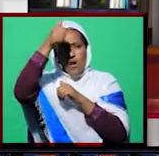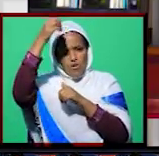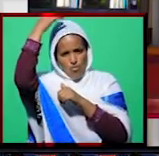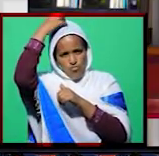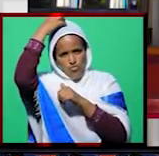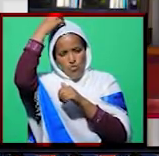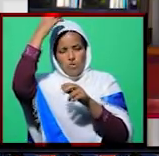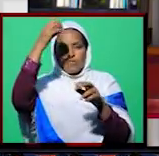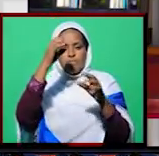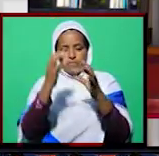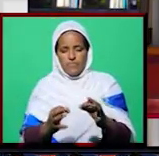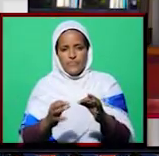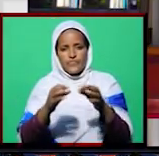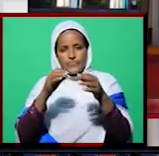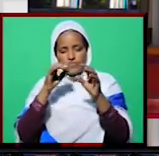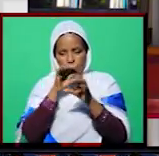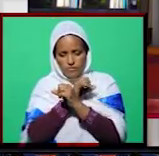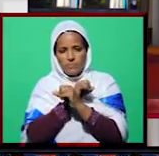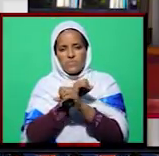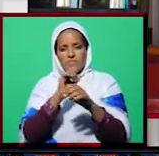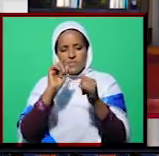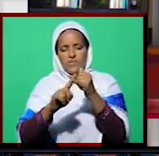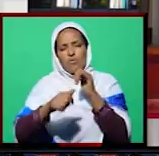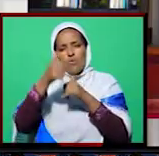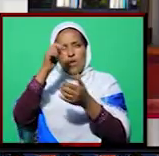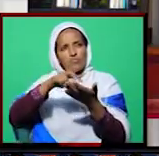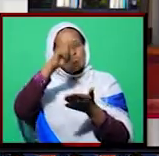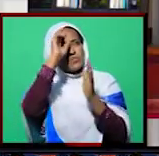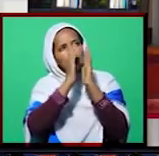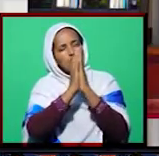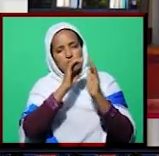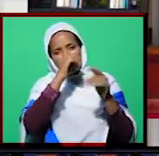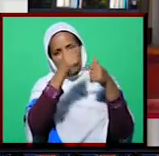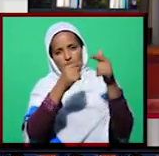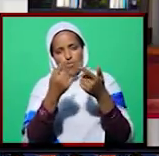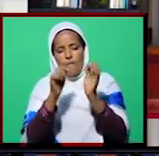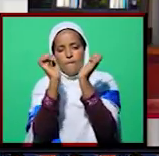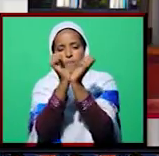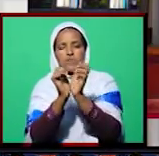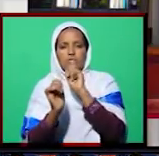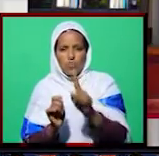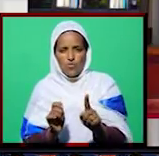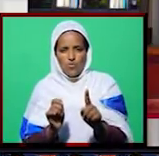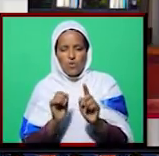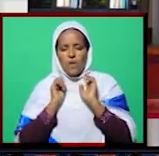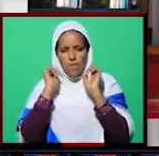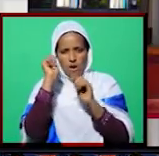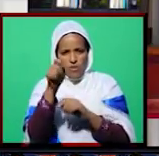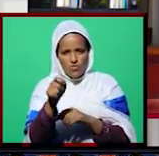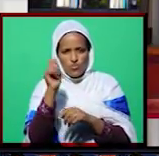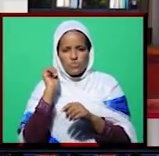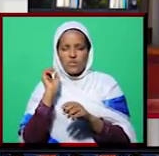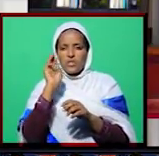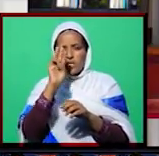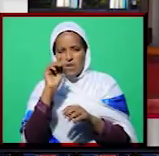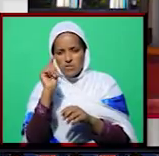የጸሎቶች ሁሉ ጉልላት ቁንጮ መደምደሚያው ነው ማሳረጊያው ነው ምዕራገ ጸሎት ነው ቅዳሴ ማሰሪያው ነው